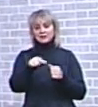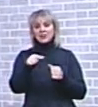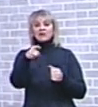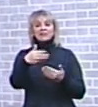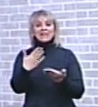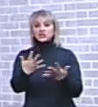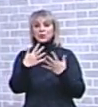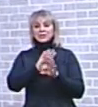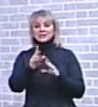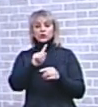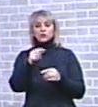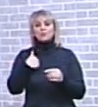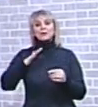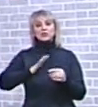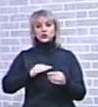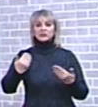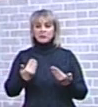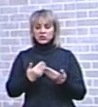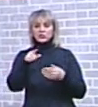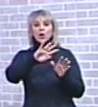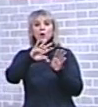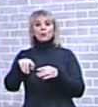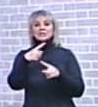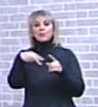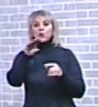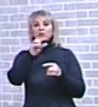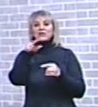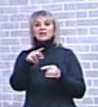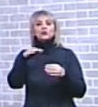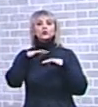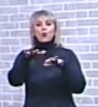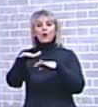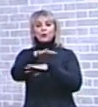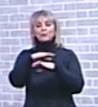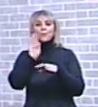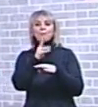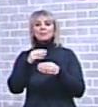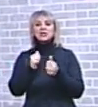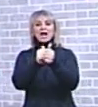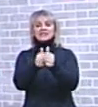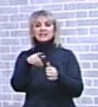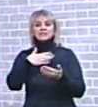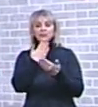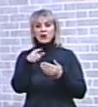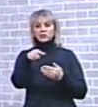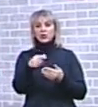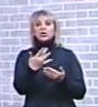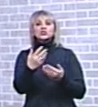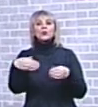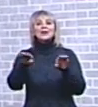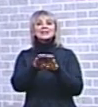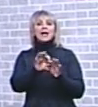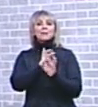даже не представляете, что мне пришлось пережить. После полуфинала толпы безумных мамочек ходили за мной и спрашивали, сколько